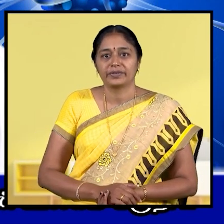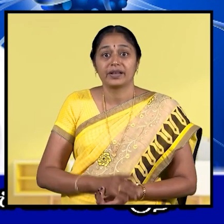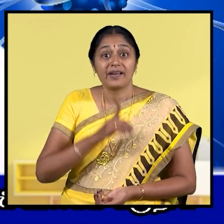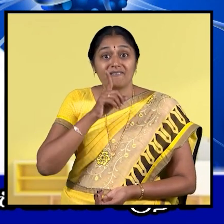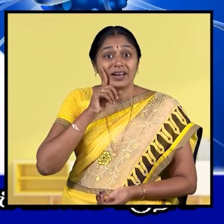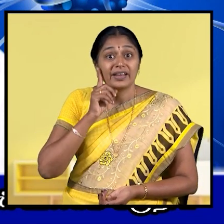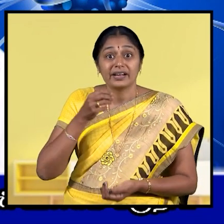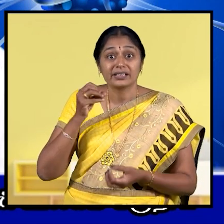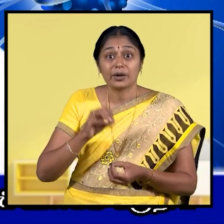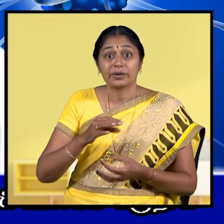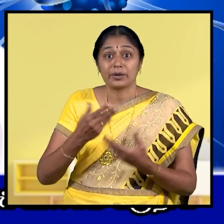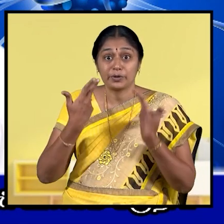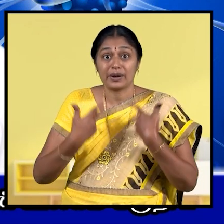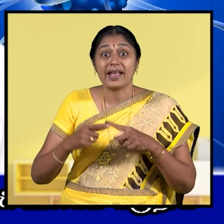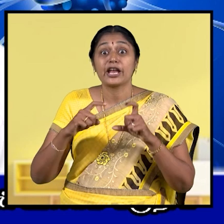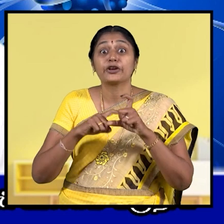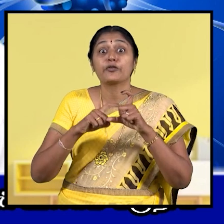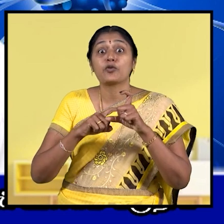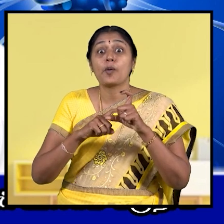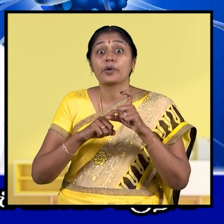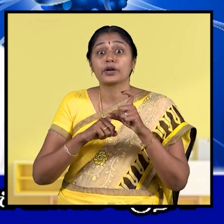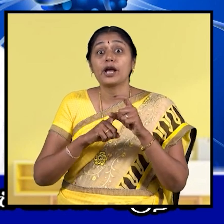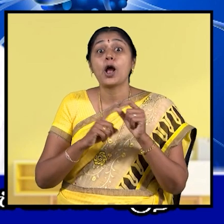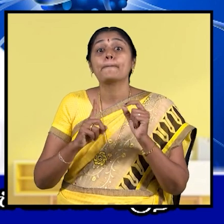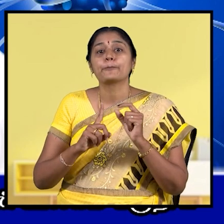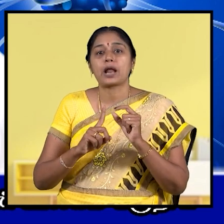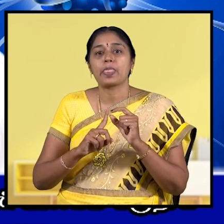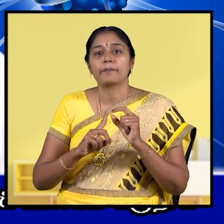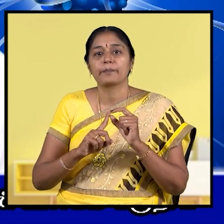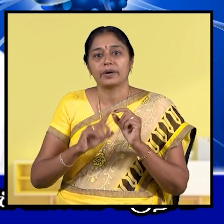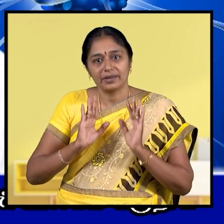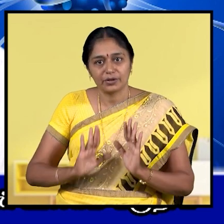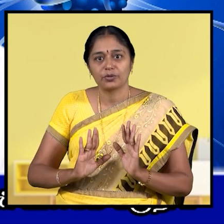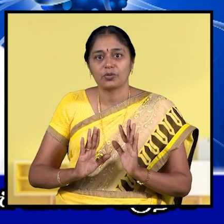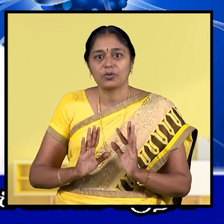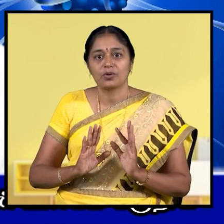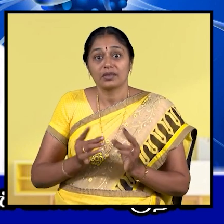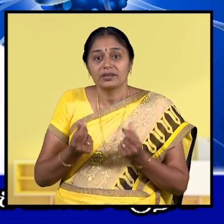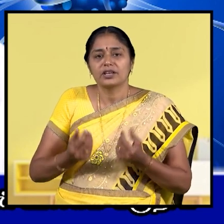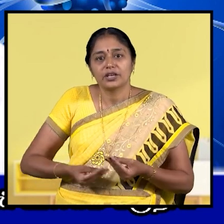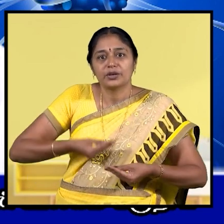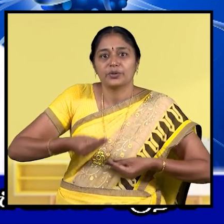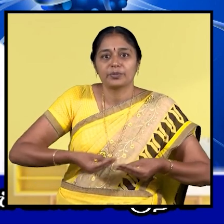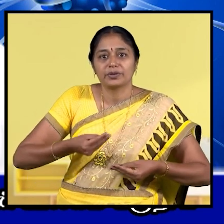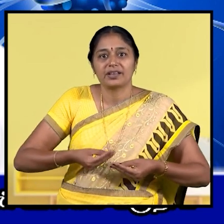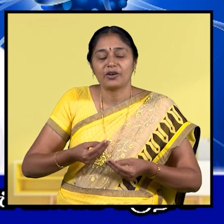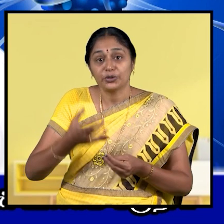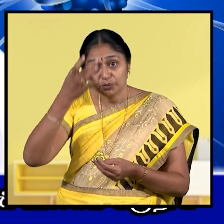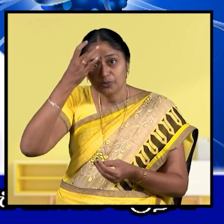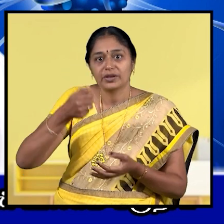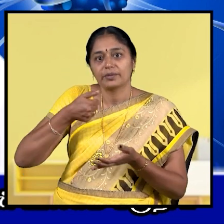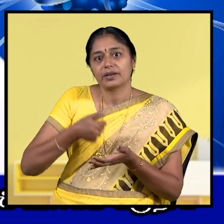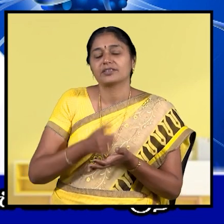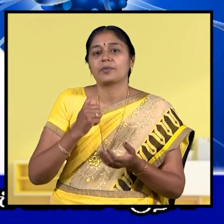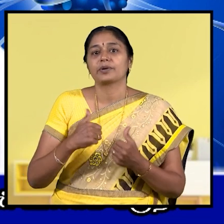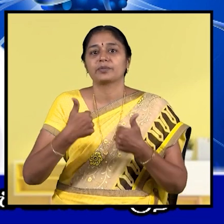தாக்கப்படுதுன்னு உடம்புல திடீர்னு பார்க்கும்போது அங்கே ஒரு இன்டர்ஃபரான் அப்படிங்கிற ஒரு புரதம் வந்து திடீர்னு உற்பத்தி ஆகும். இந்த இன்டர்ஃபரான் என்ன செய்யணாக்க இயற்கையாக உற்பத்தி ஆகி நோய்கிருமியை தடுக்கக்கூடிய